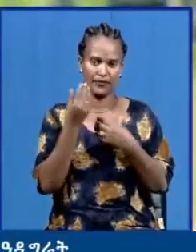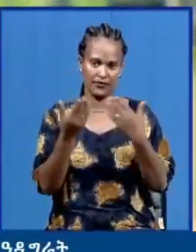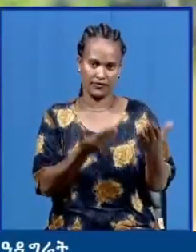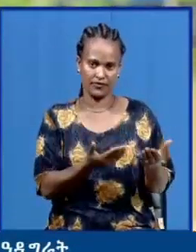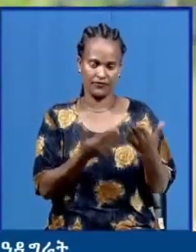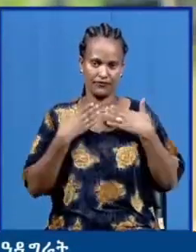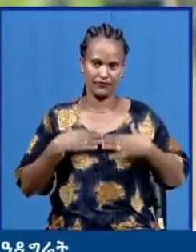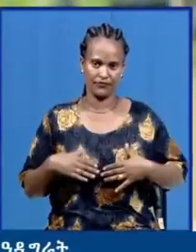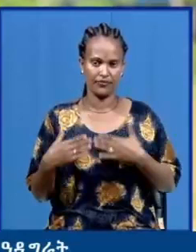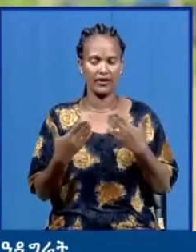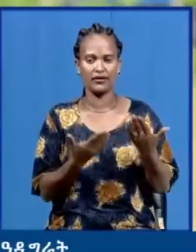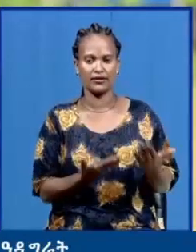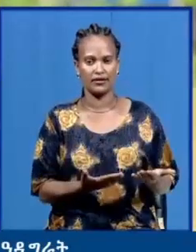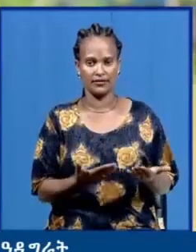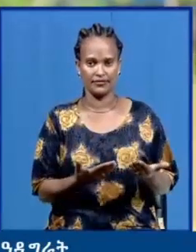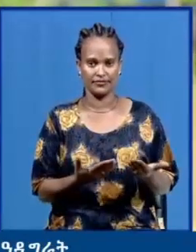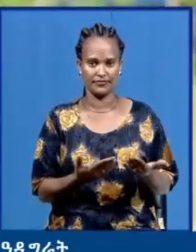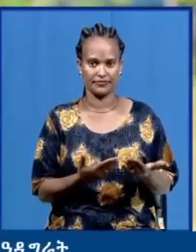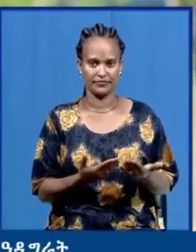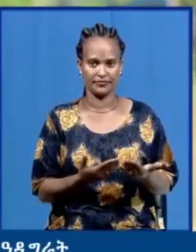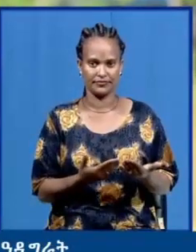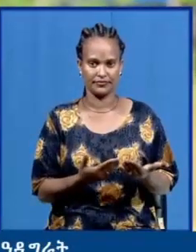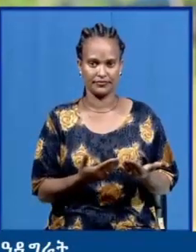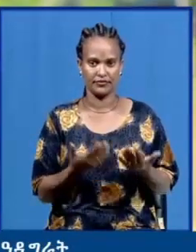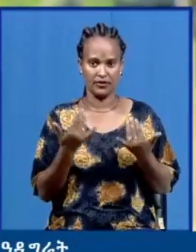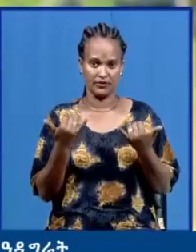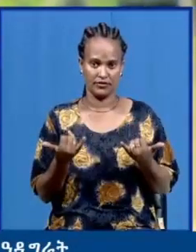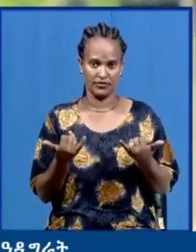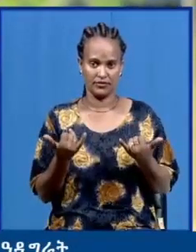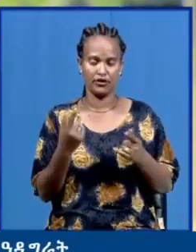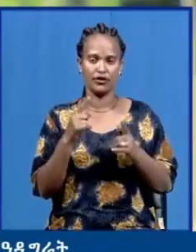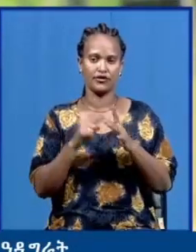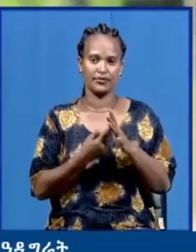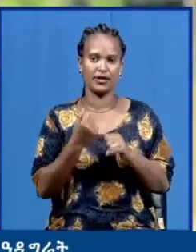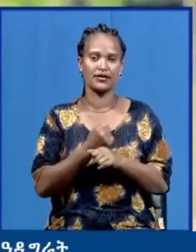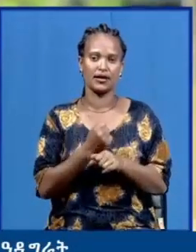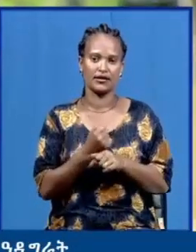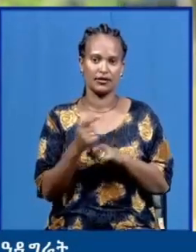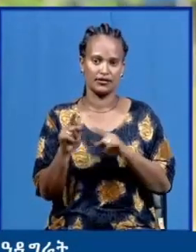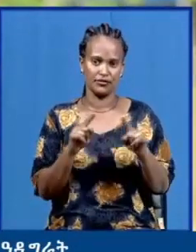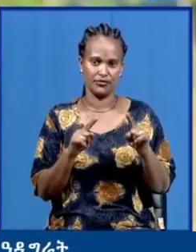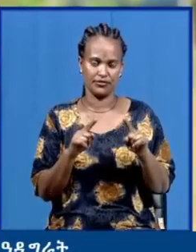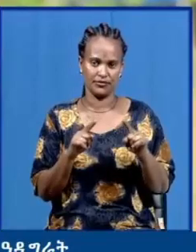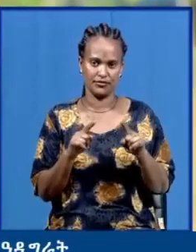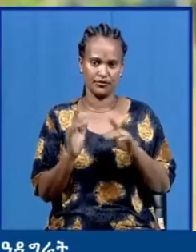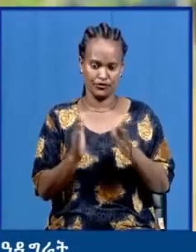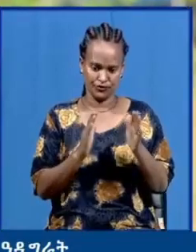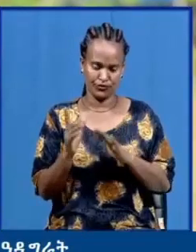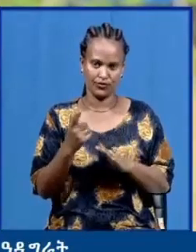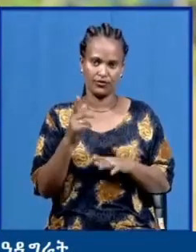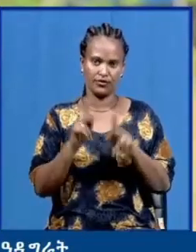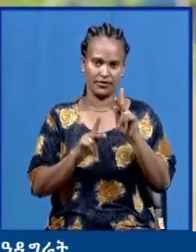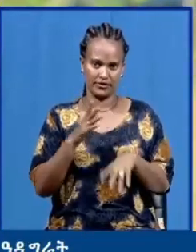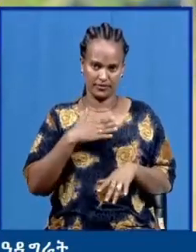ናይ ክዳን ኣልባሳት ቀረብ ያው ሕዚ ተጀመረ ስራሕትታት እውን ያው ድሉው ኮይኑ እቲ